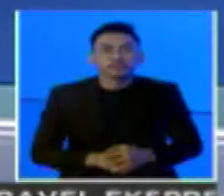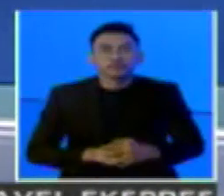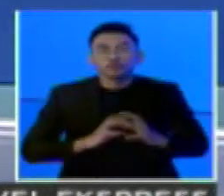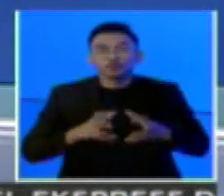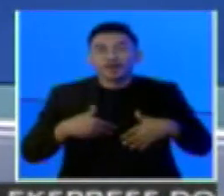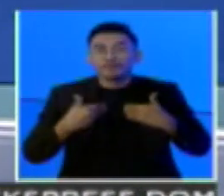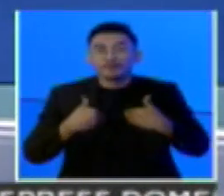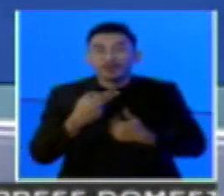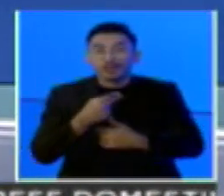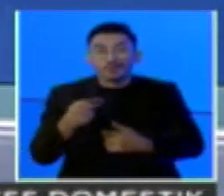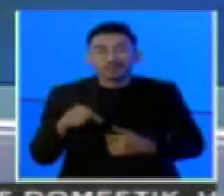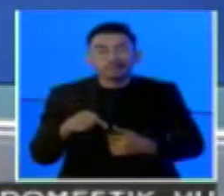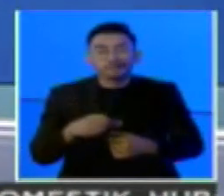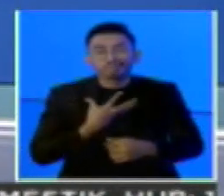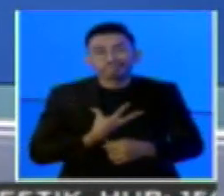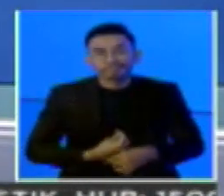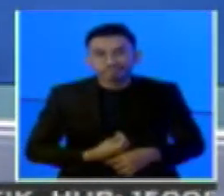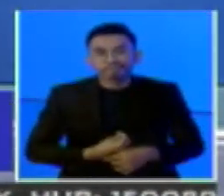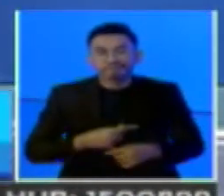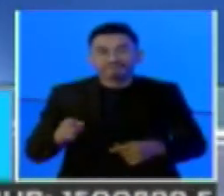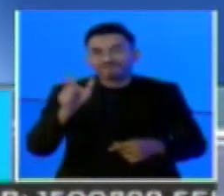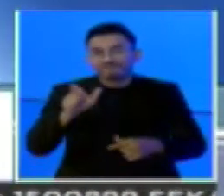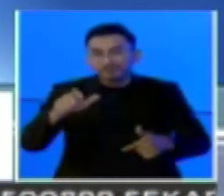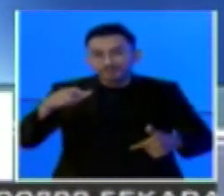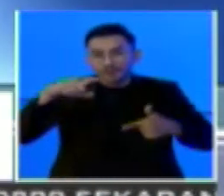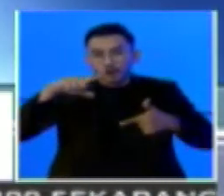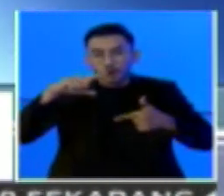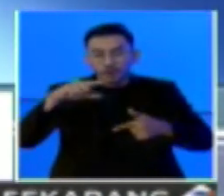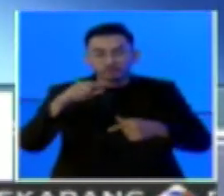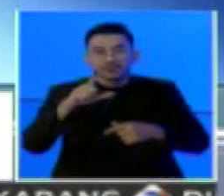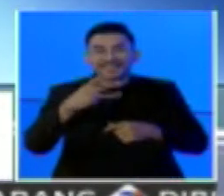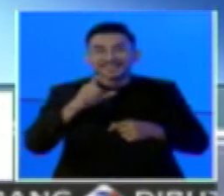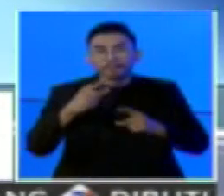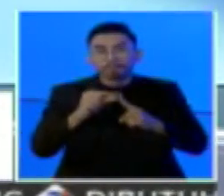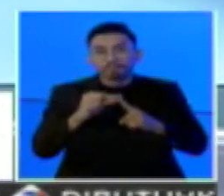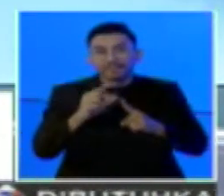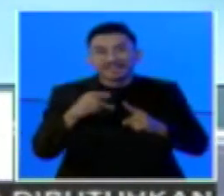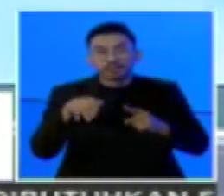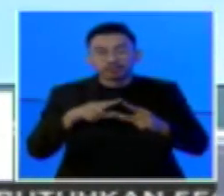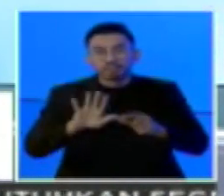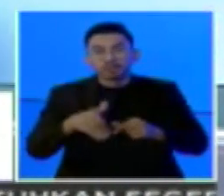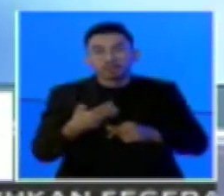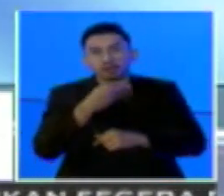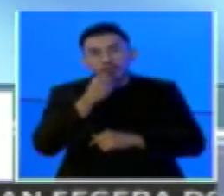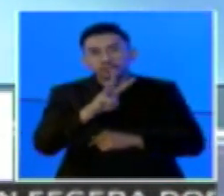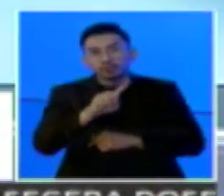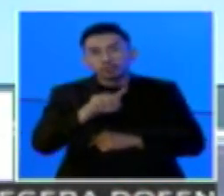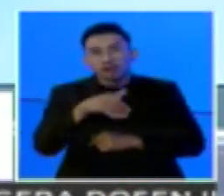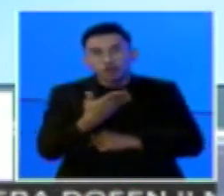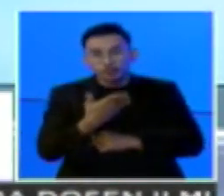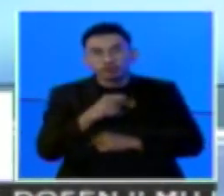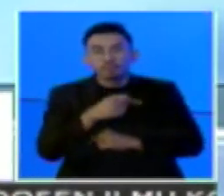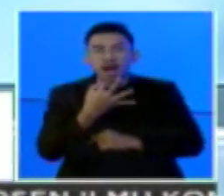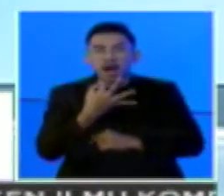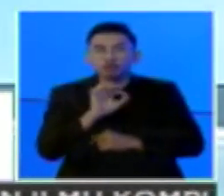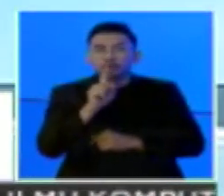Pemirsa, dunia hiburan tanah air kehilangan pesinetron Cecep Reza yang meninggal dunia di usia 31 tahun. Almarhum Cecep diketahui